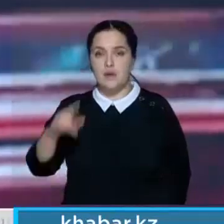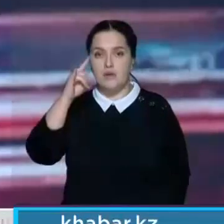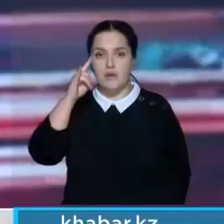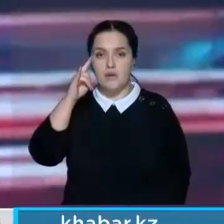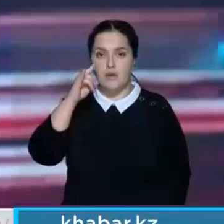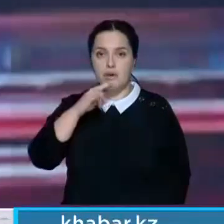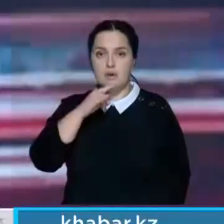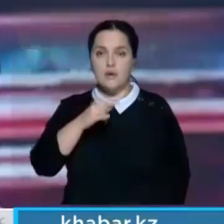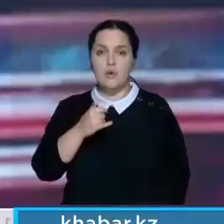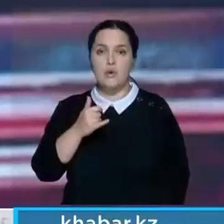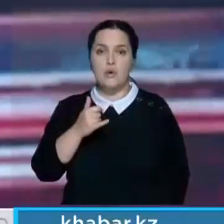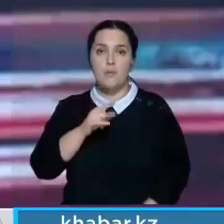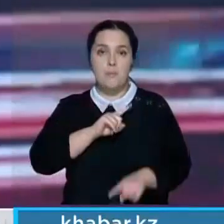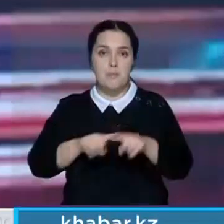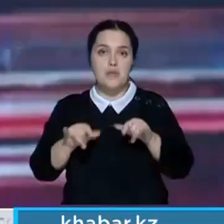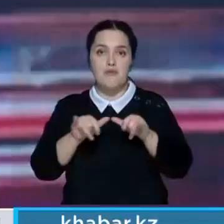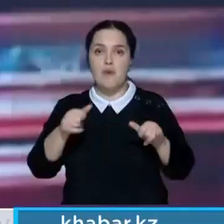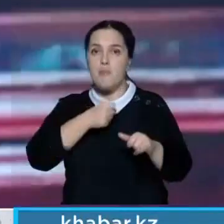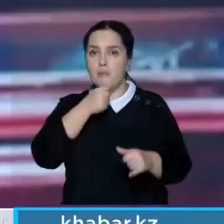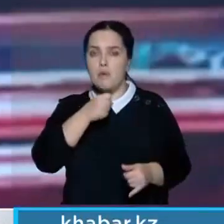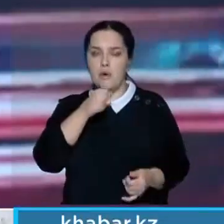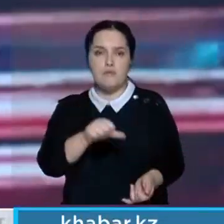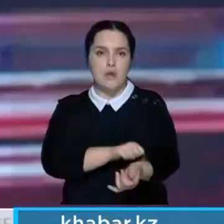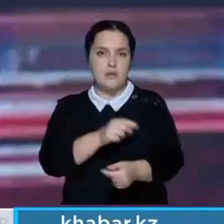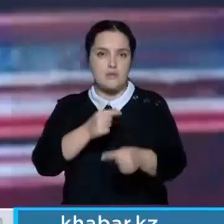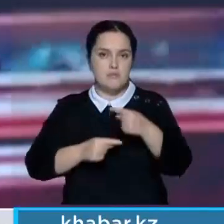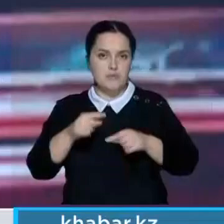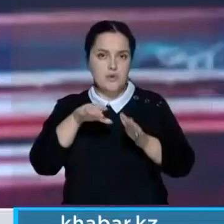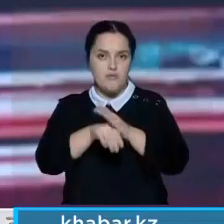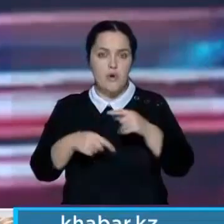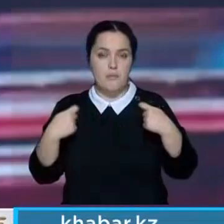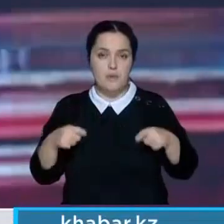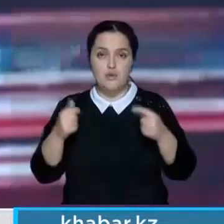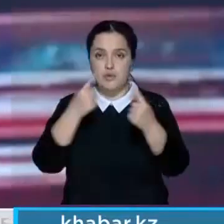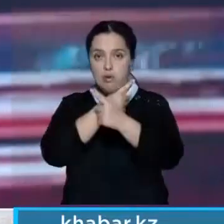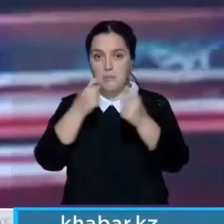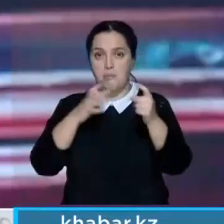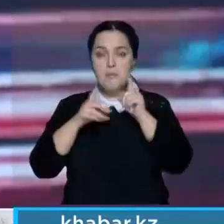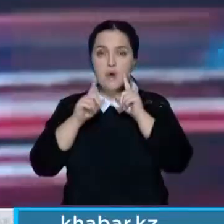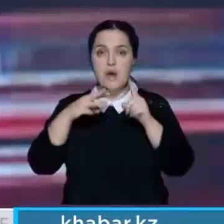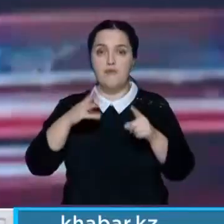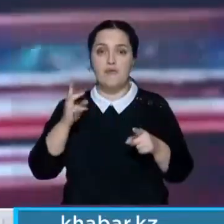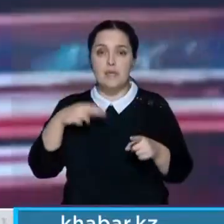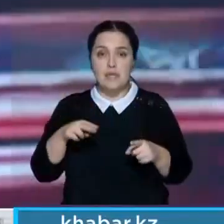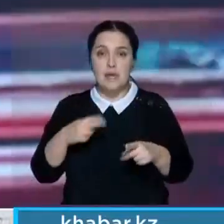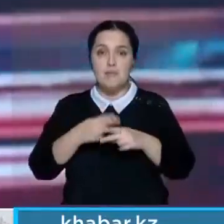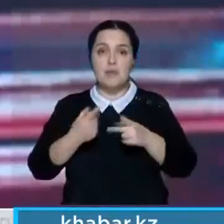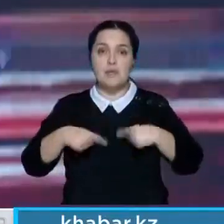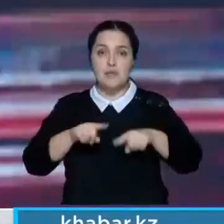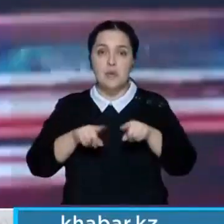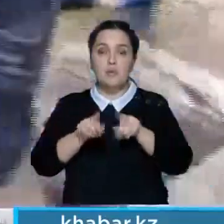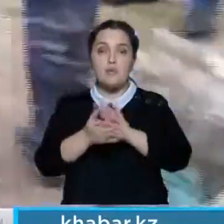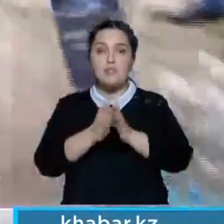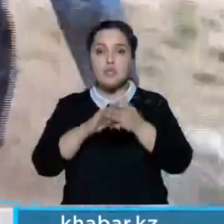К сожалению, в нашей стране резко возросло число подростков в наркобизнесе. Об этом сообщили сегодня на брифинге МВД. И вот по данным представителей